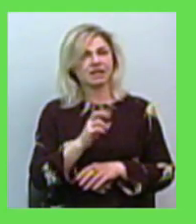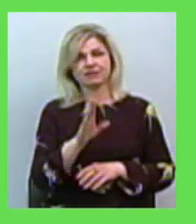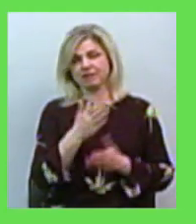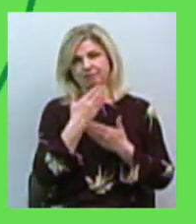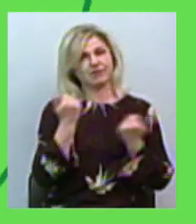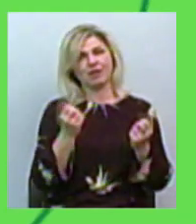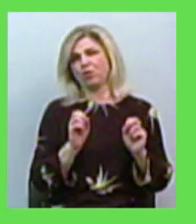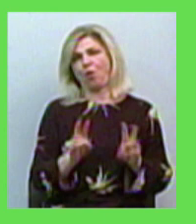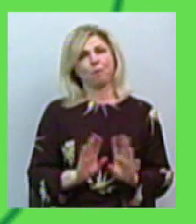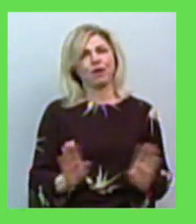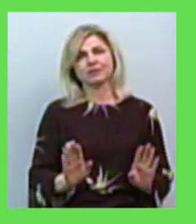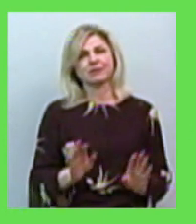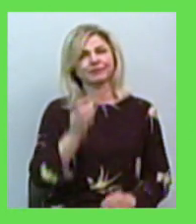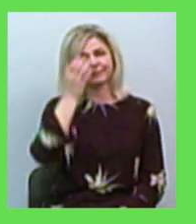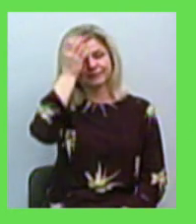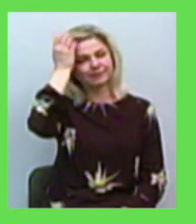заразитись.